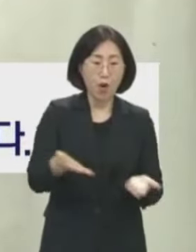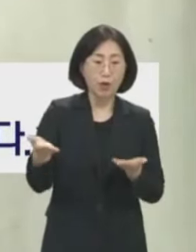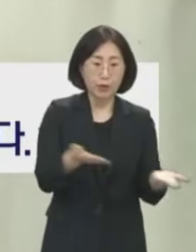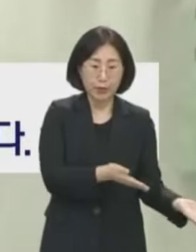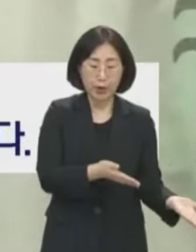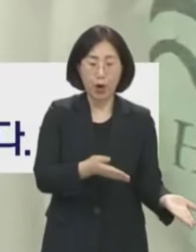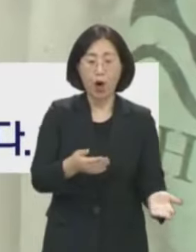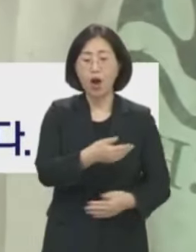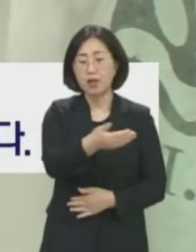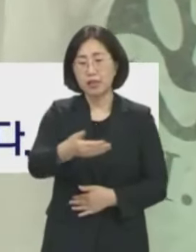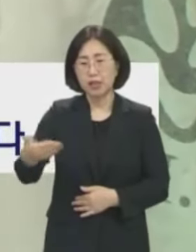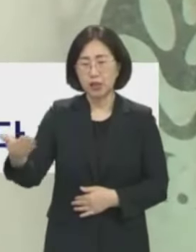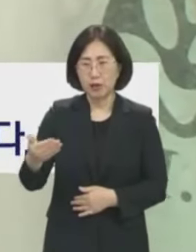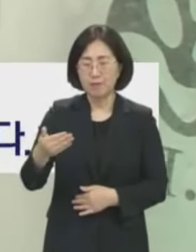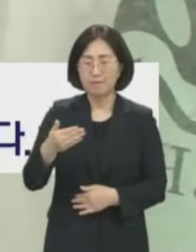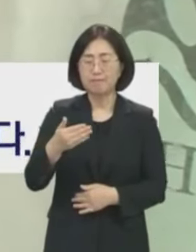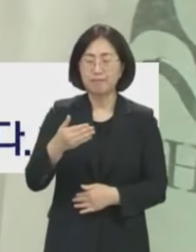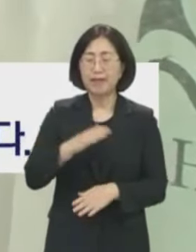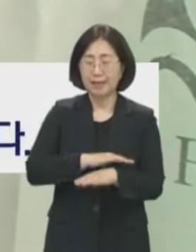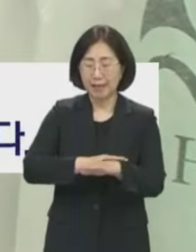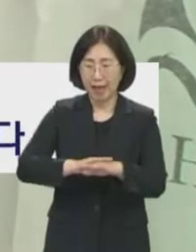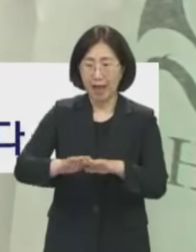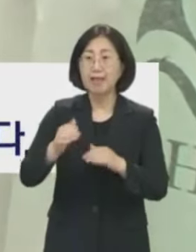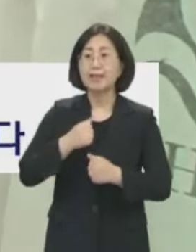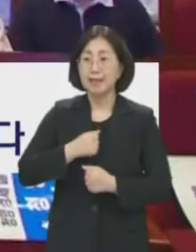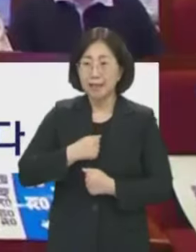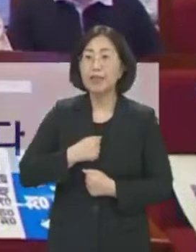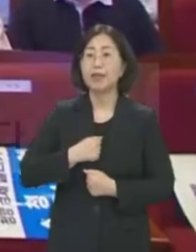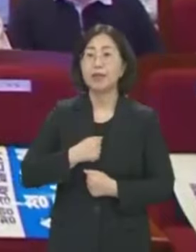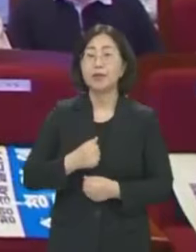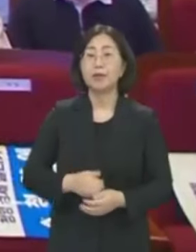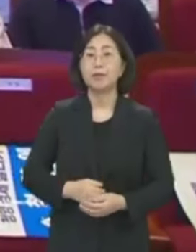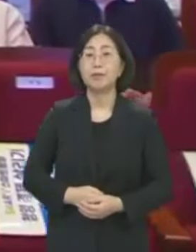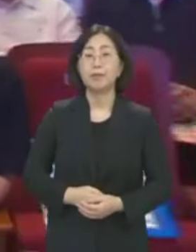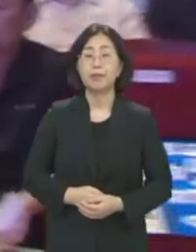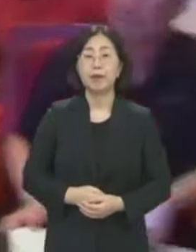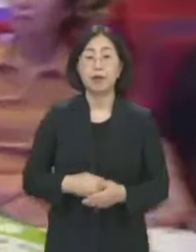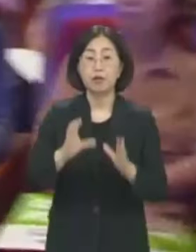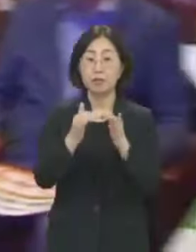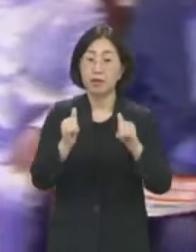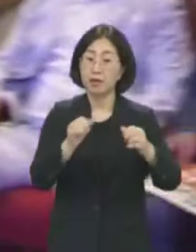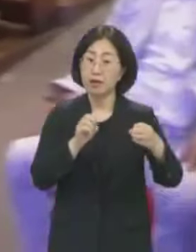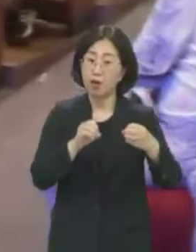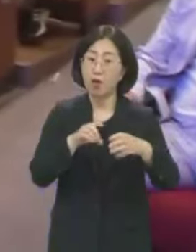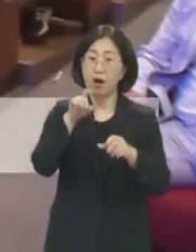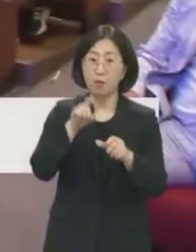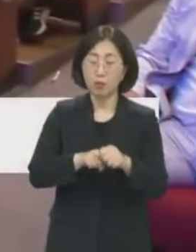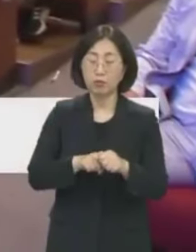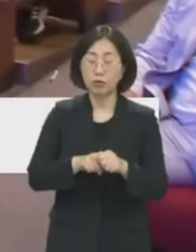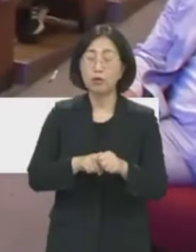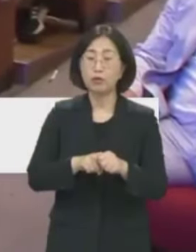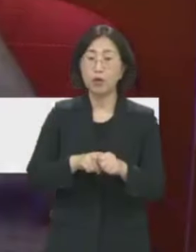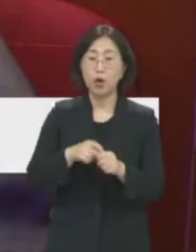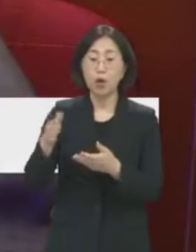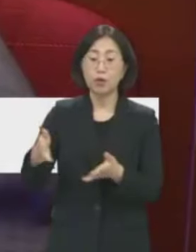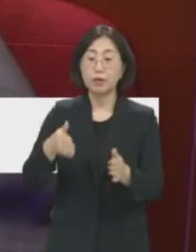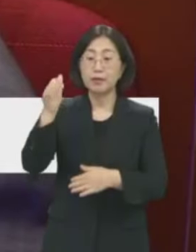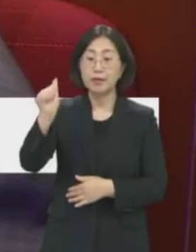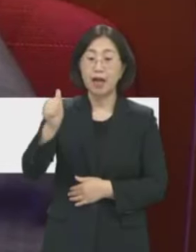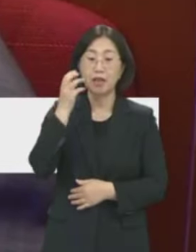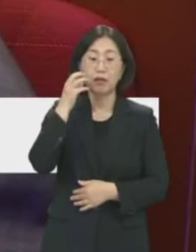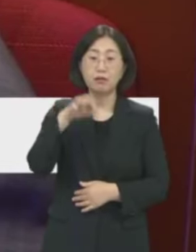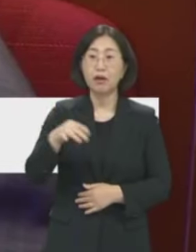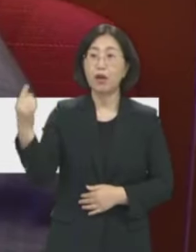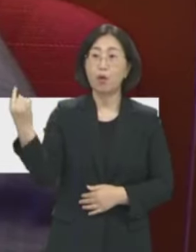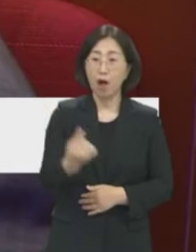터전이 온전히 지키도록 해야 되겠습니다. 군민과의 대화 일정을 위해 김태흠 도지사가 청양군에